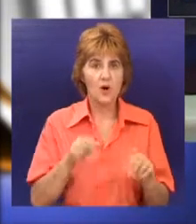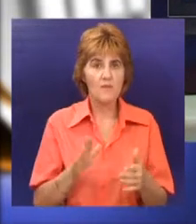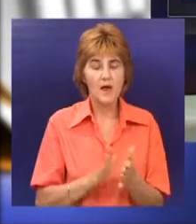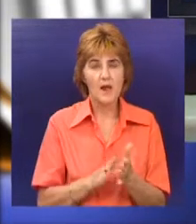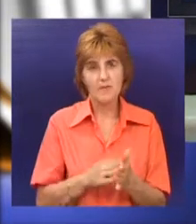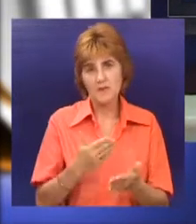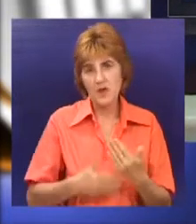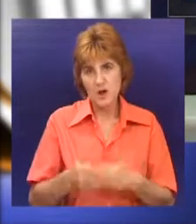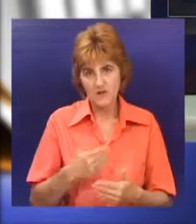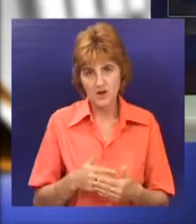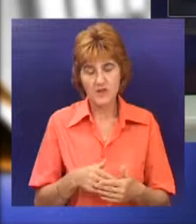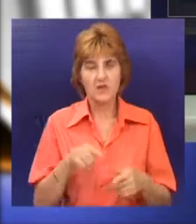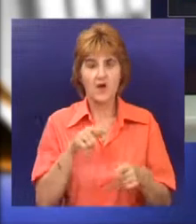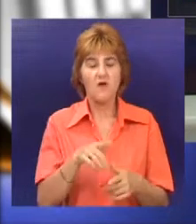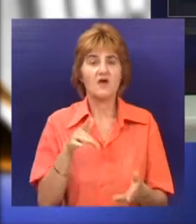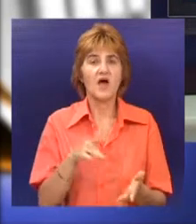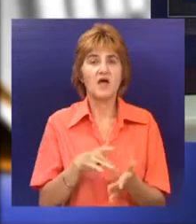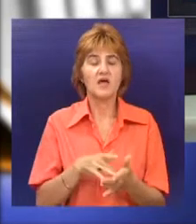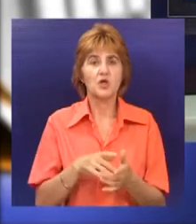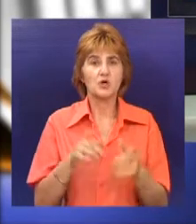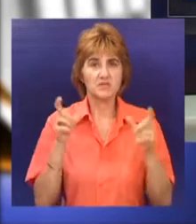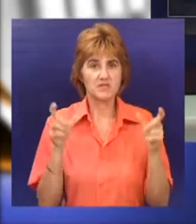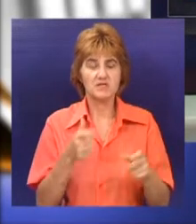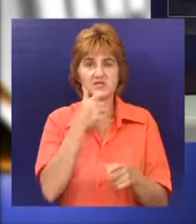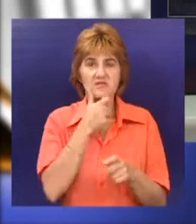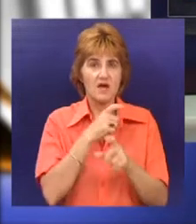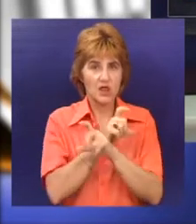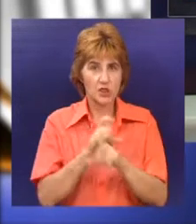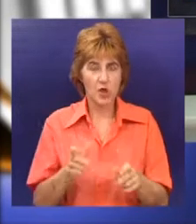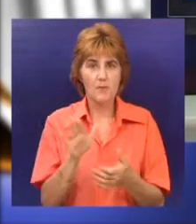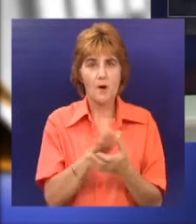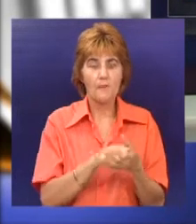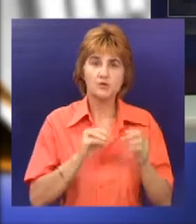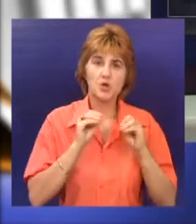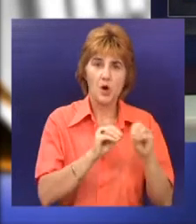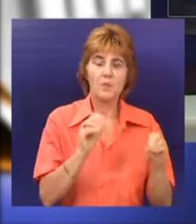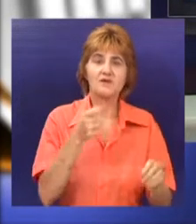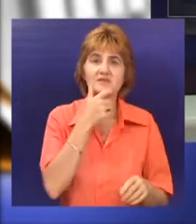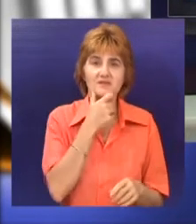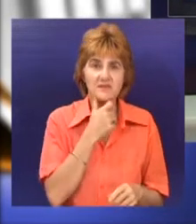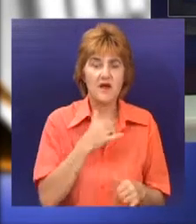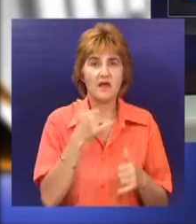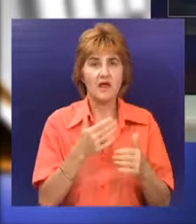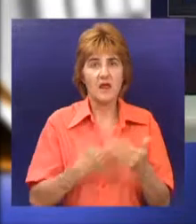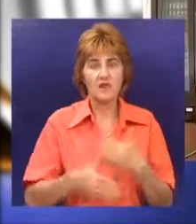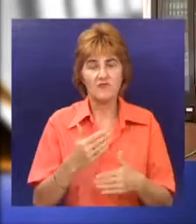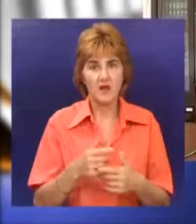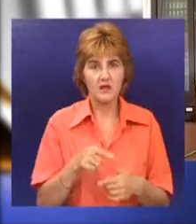invaliditetom, gerontološki centar Subotica će među prvima u Srbiji početi i informatičku obuku osoba ometenih u